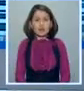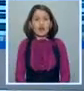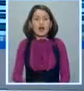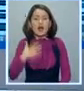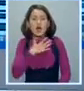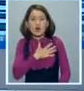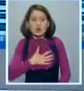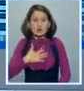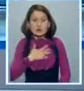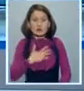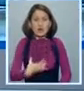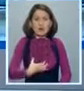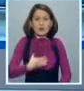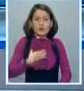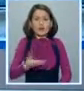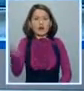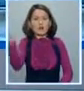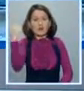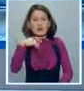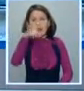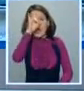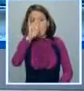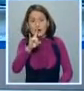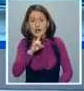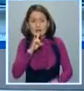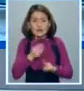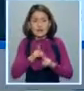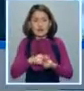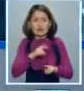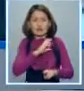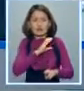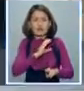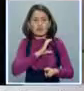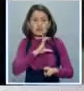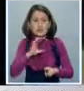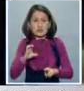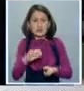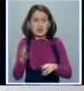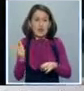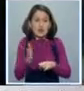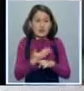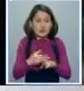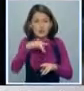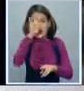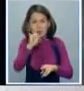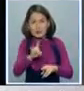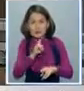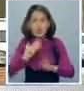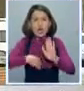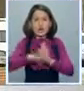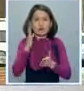Күдік күмән толқу, кеңес одағынан ыдырап шыққан қазақ жұрты үшін тәуелсіздіктің алғашқы жылдары тар жол тайғақ кешумен пара-пар